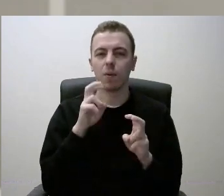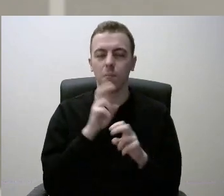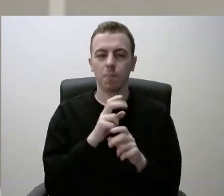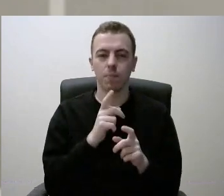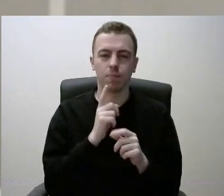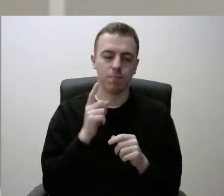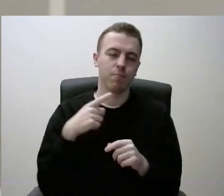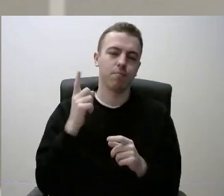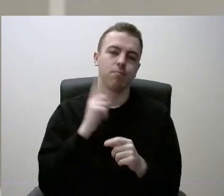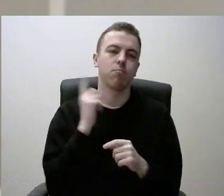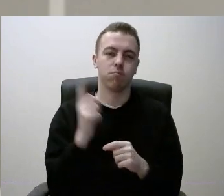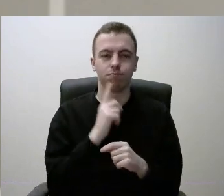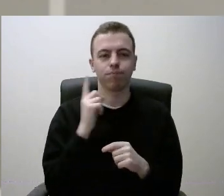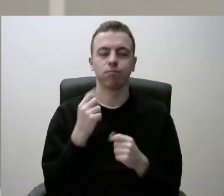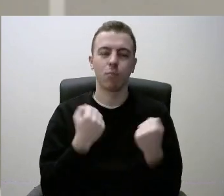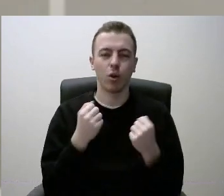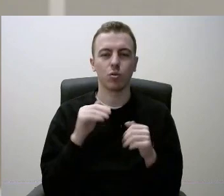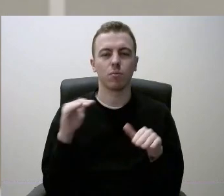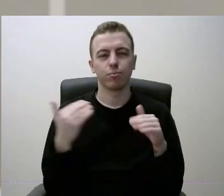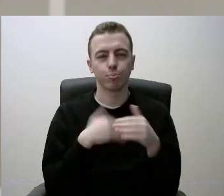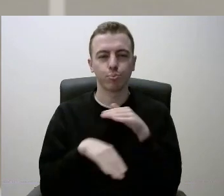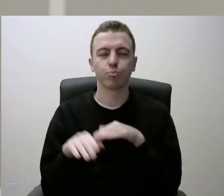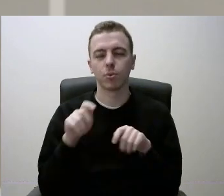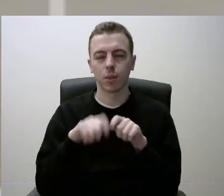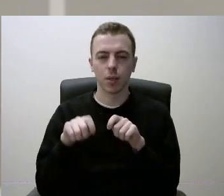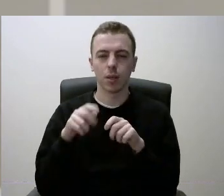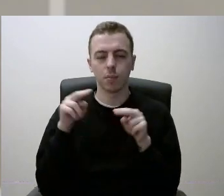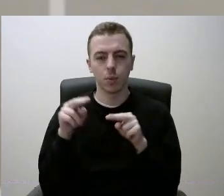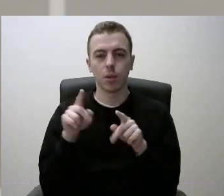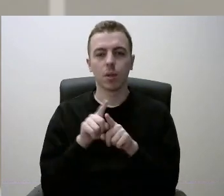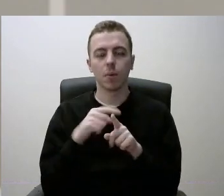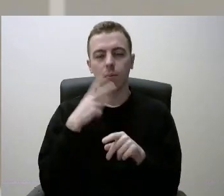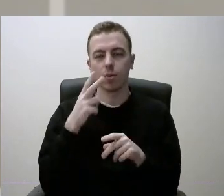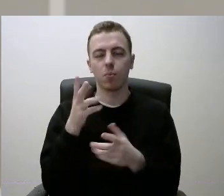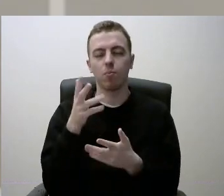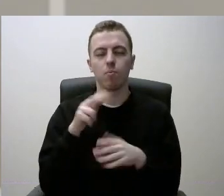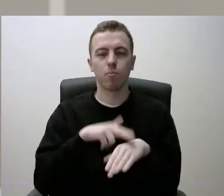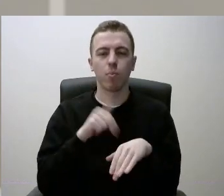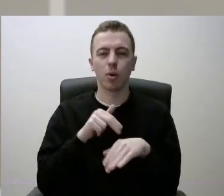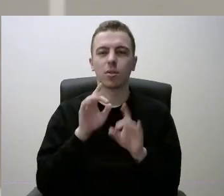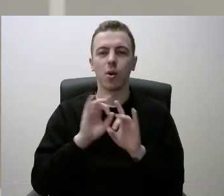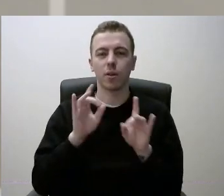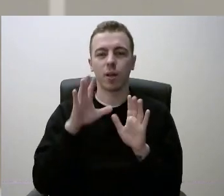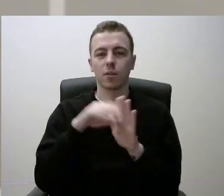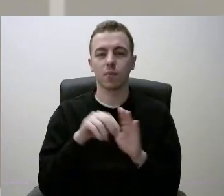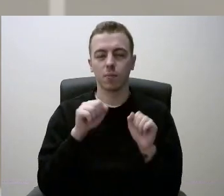jokios abejonės, ką aš matyčiau kaip vieną iš rezervų, kad policijos ataskaitose, kiek tenka matyti, dažniausiai